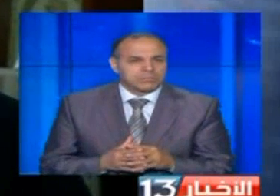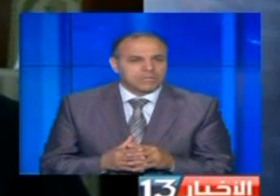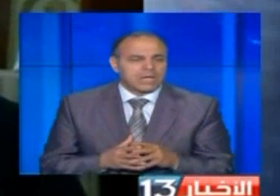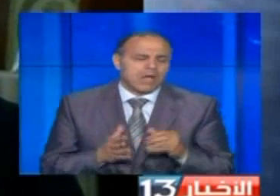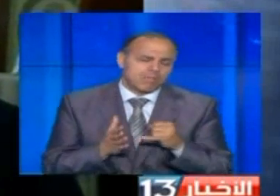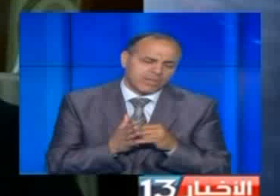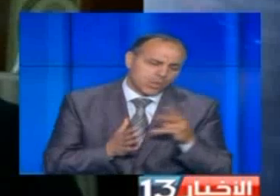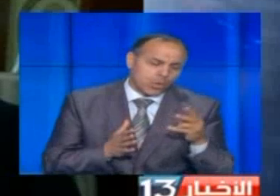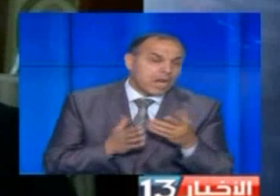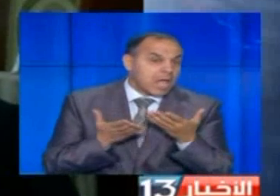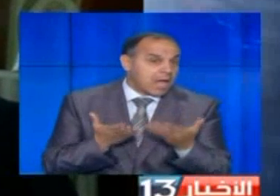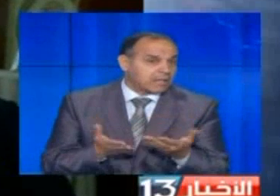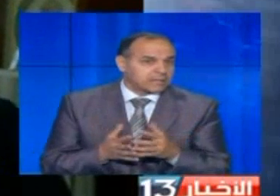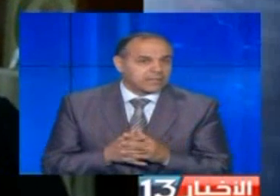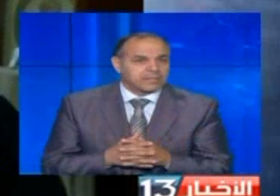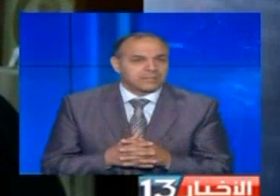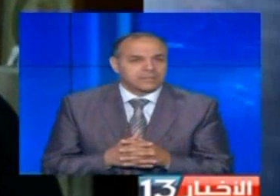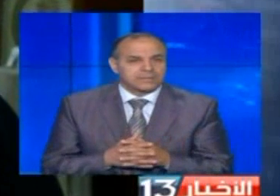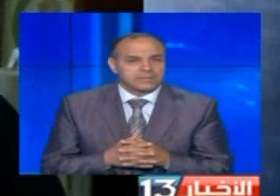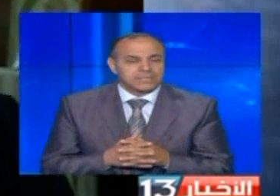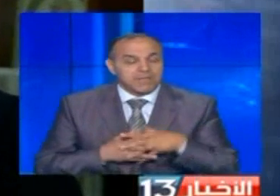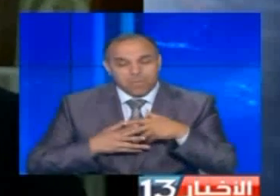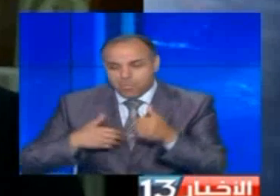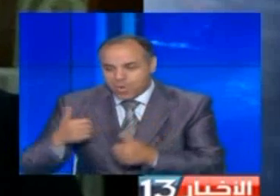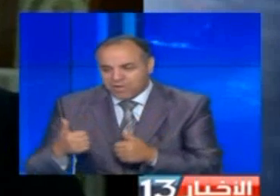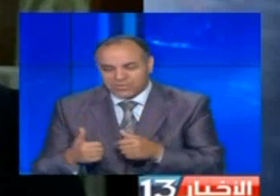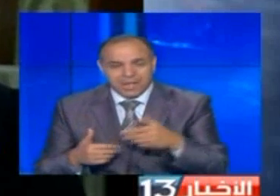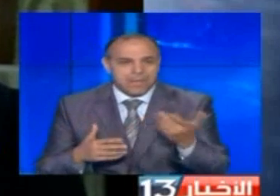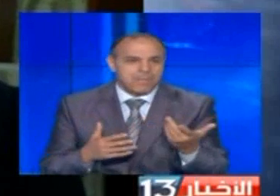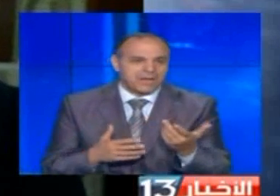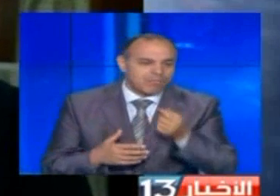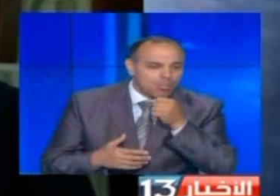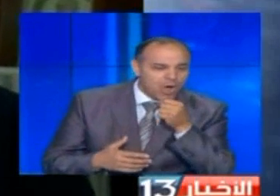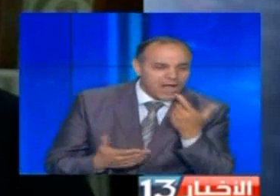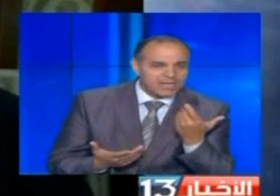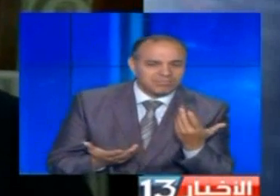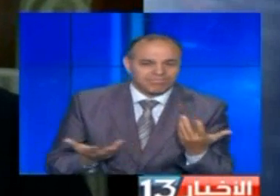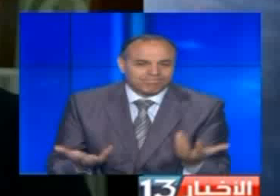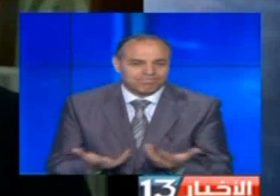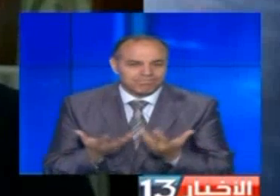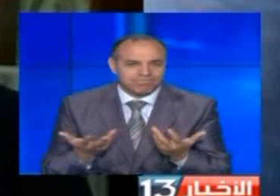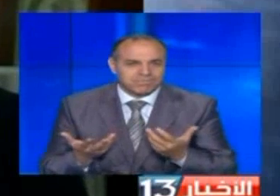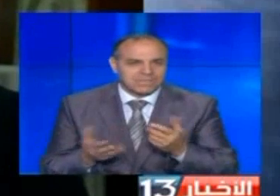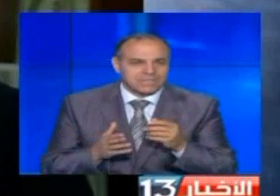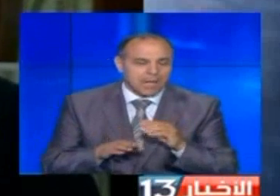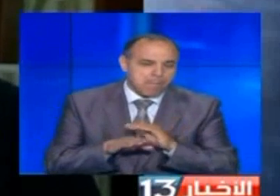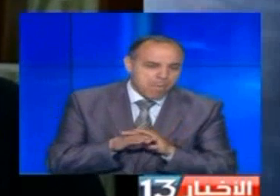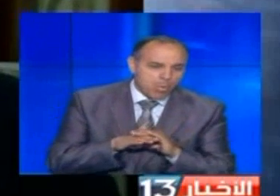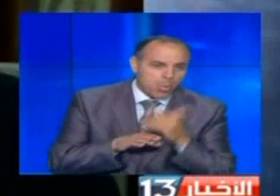زادة كيف كيف، حتى تصير هيك الملامسة ما بين أو التفاعل ما بين الموضوع